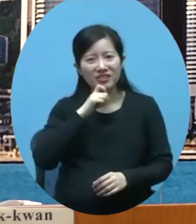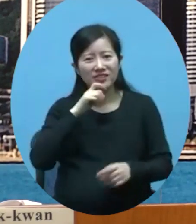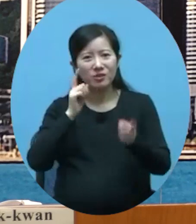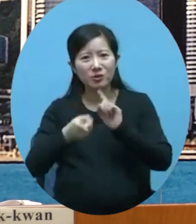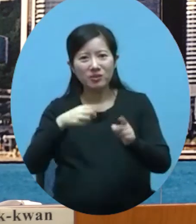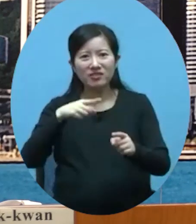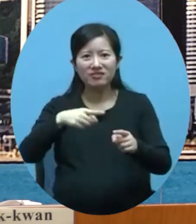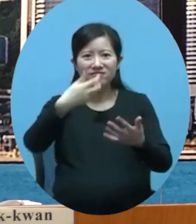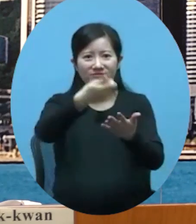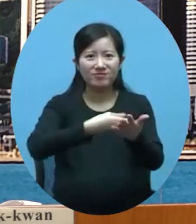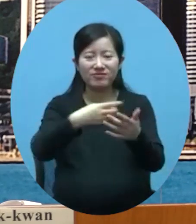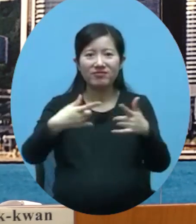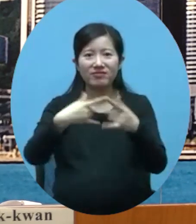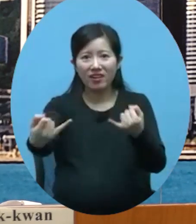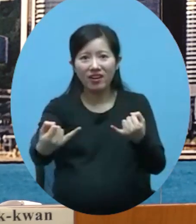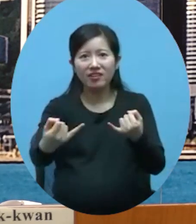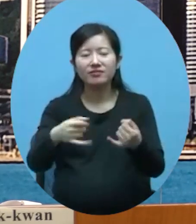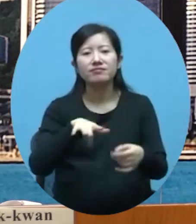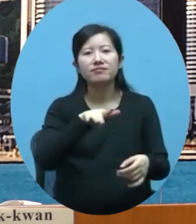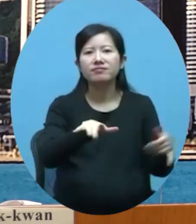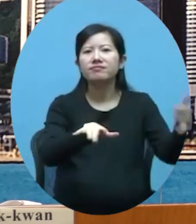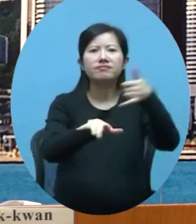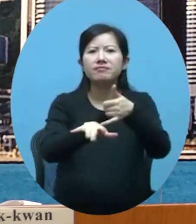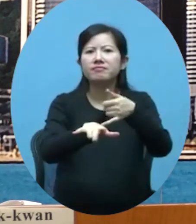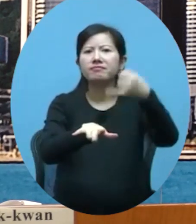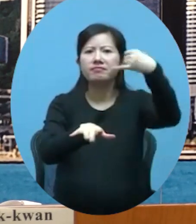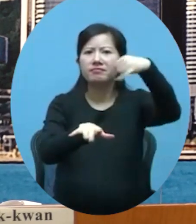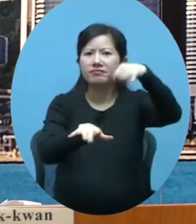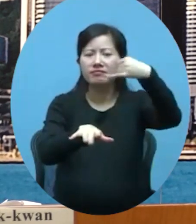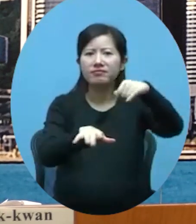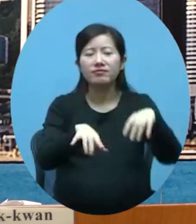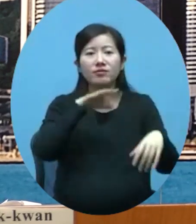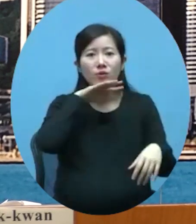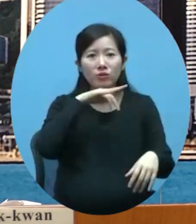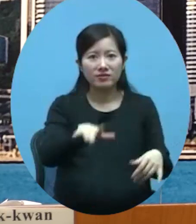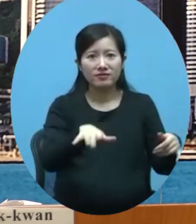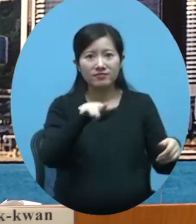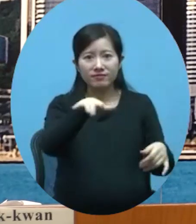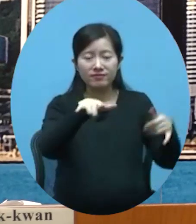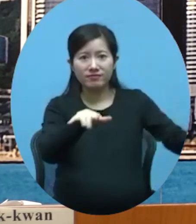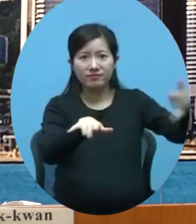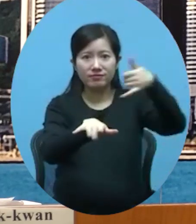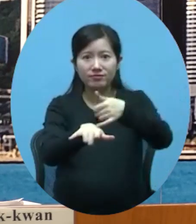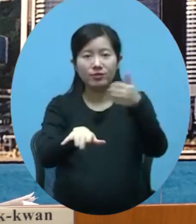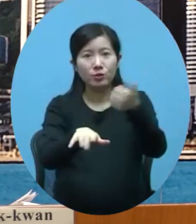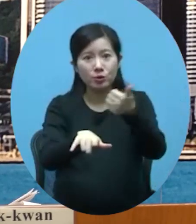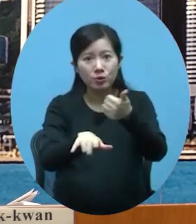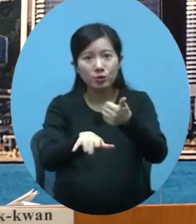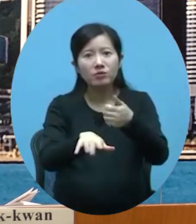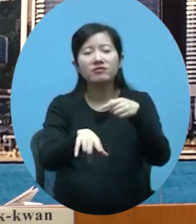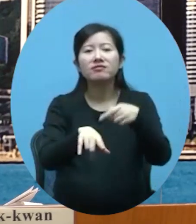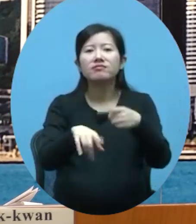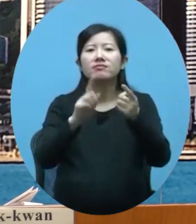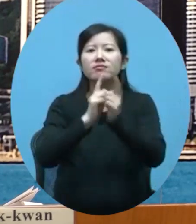也是不可以上機的所以就是說上機的那人它已經有某種的程度是